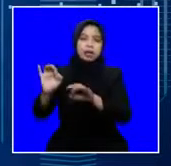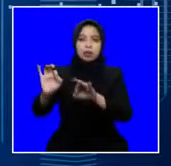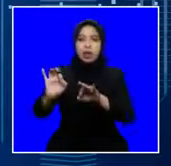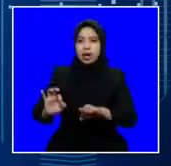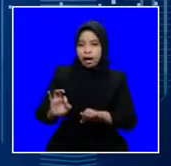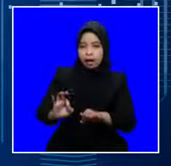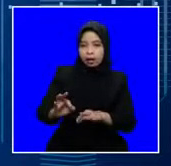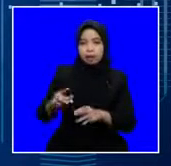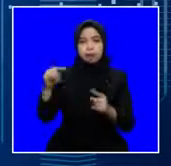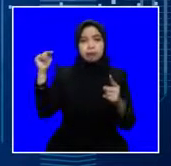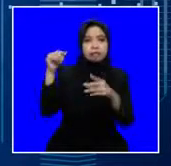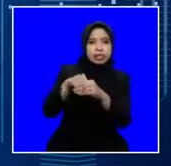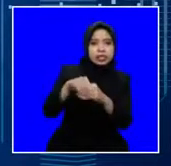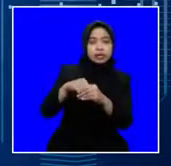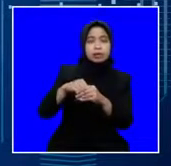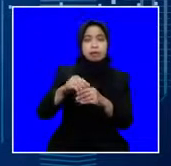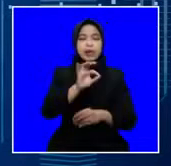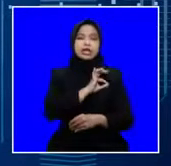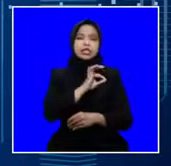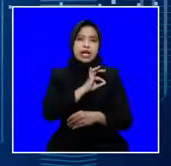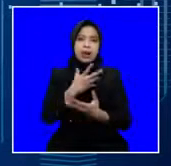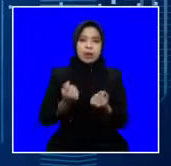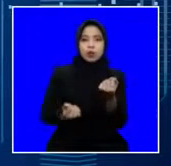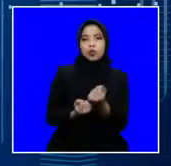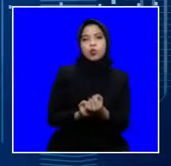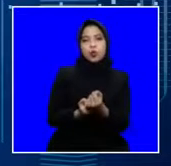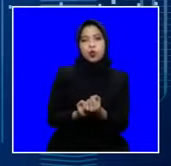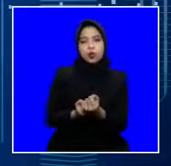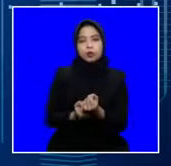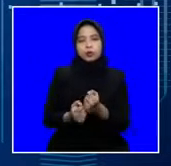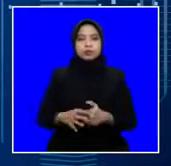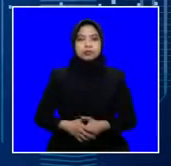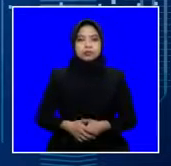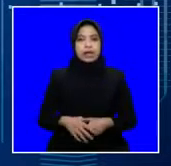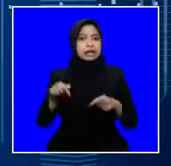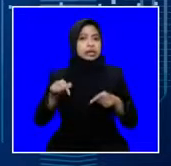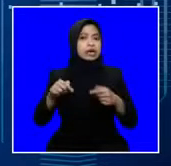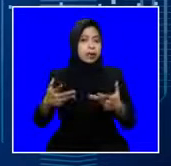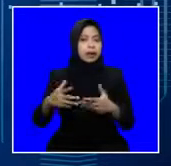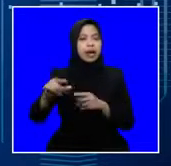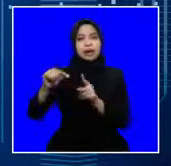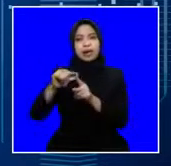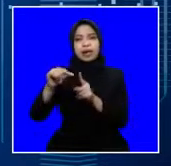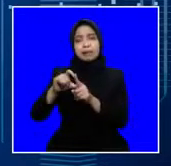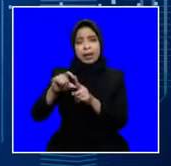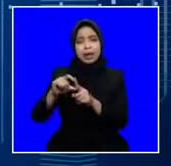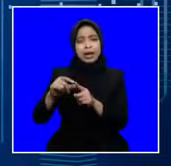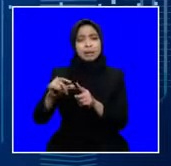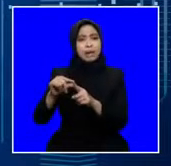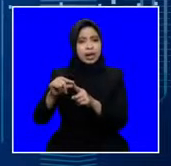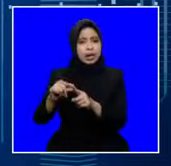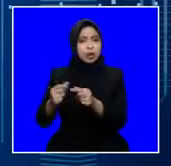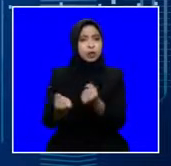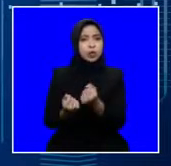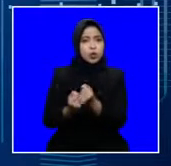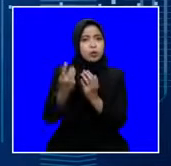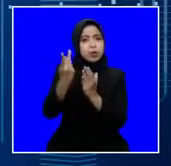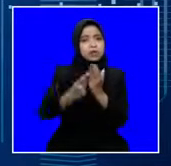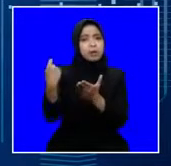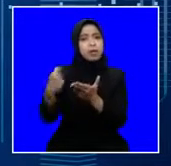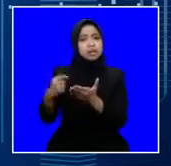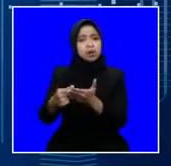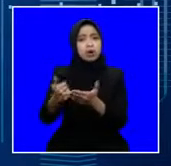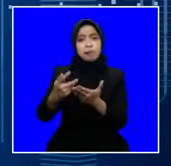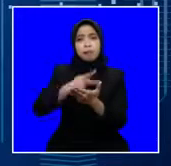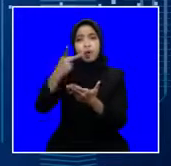visi Pak Presiden yang didukung full oleh beliau. Jadi sekarang LPDP bisa mendukung biaya mahasiswa